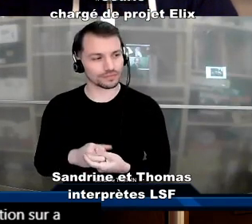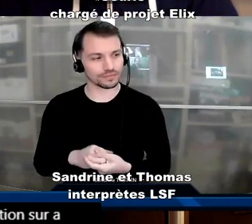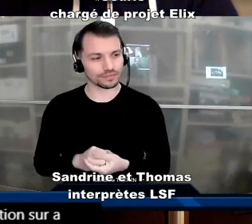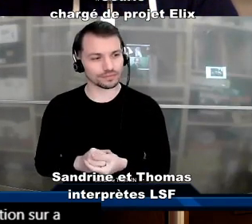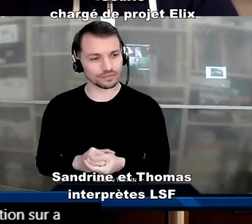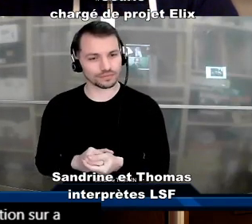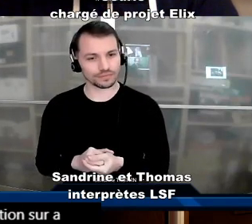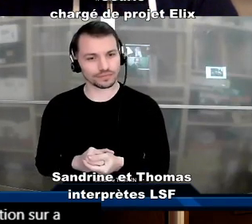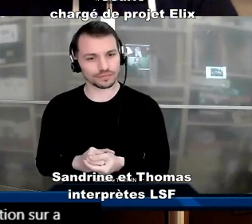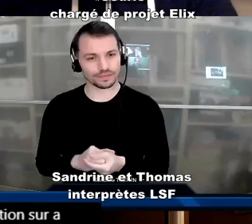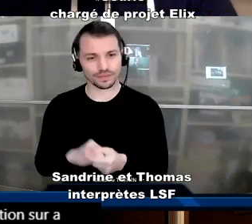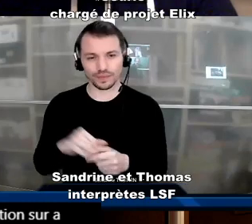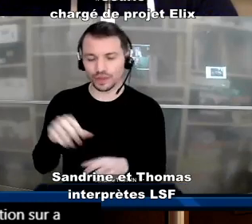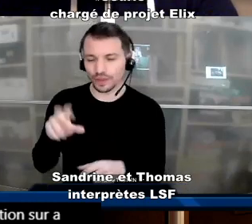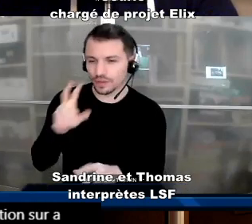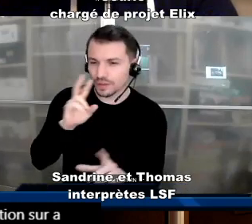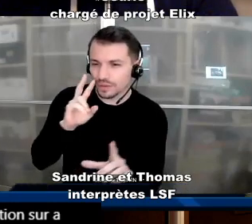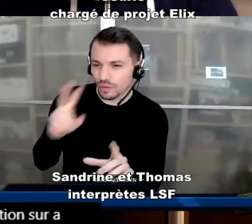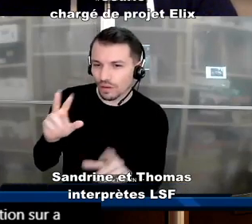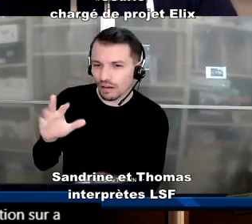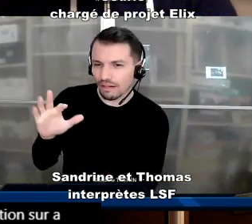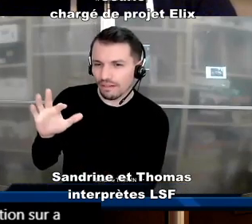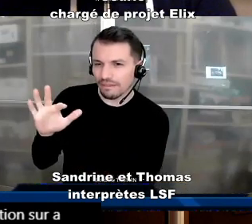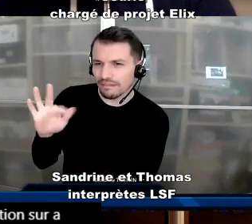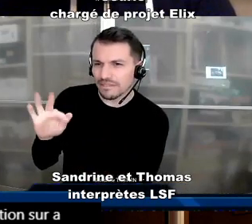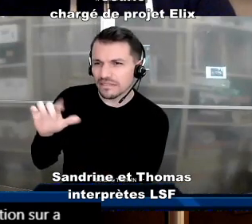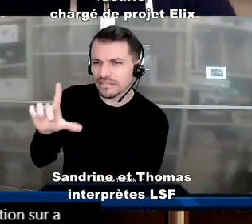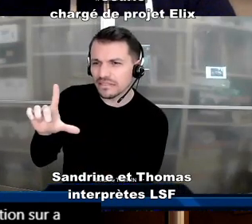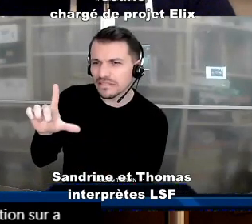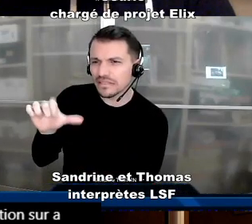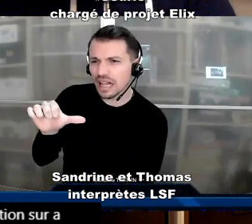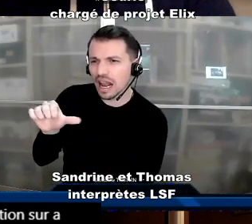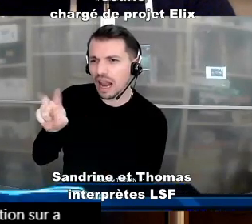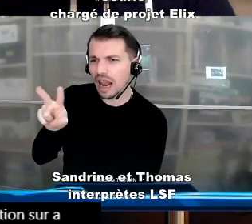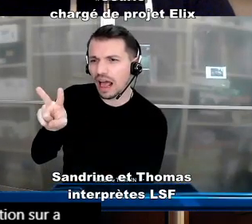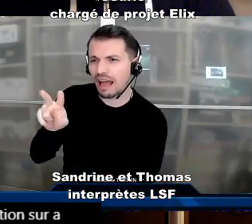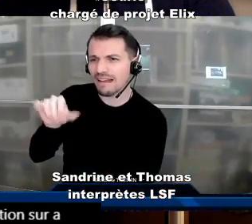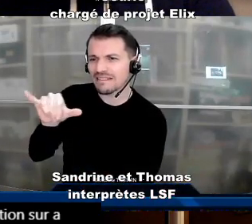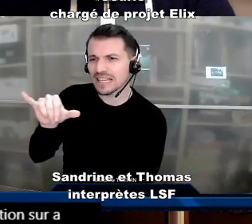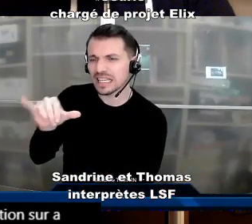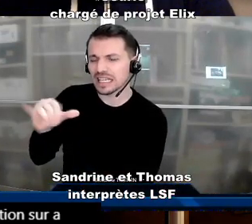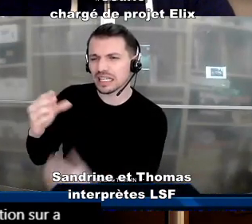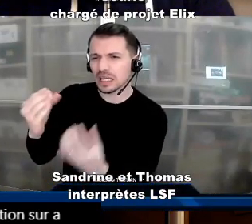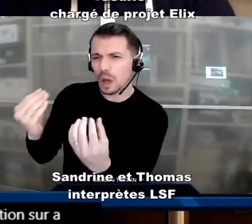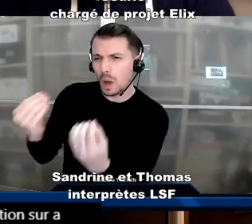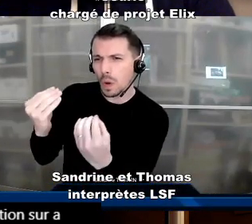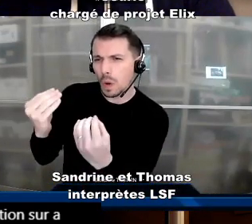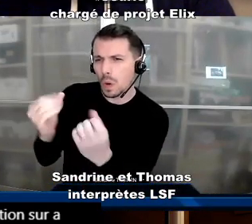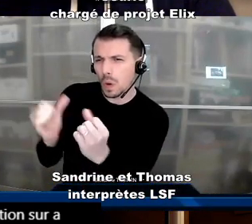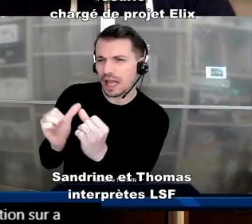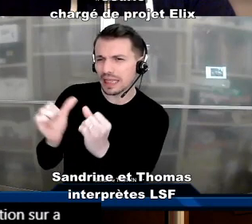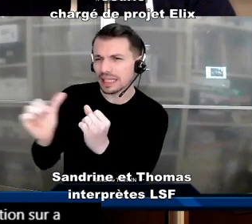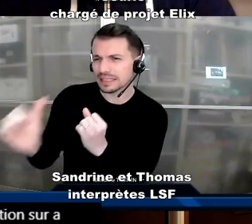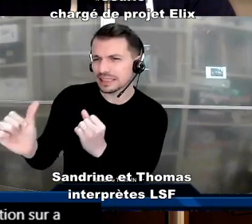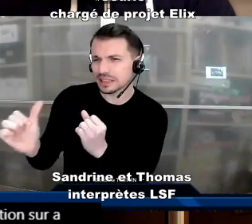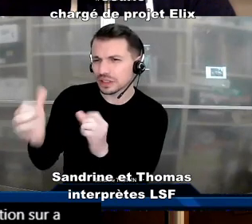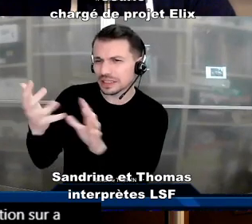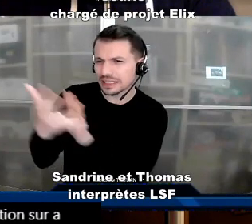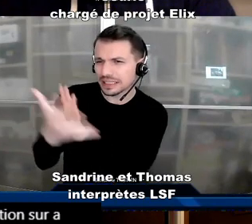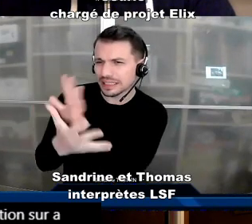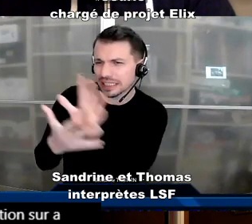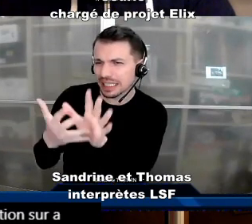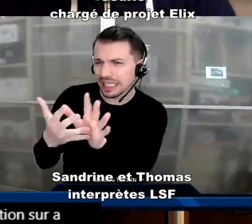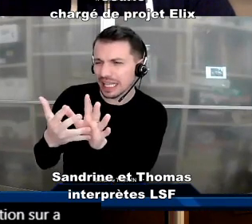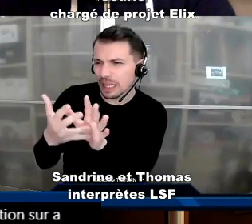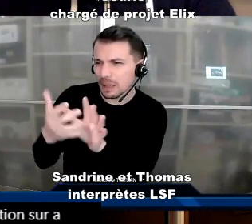Alors là, je vois qu'il y a Flavie, GNZ. Non, c'est pas quelqu'un de chez vous. C'est les cours de l'SF à distance. Les cours en LSF à distance depuis